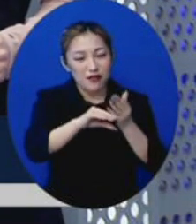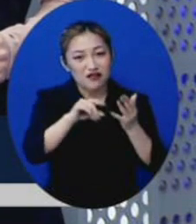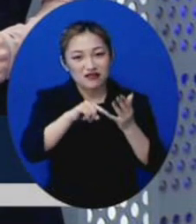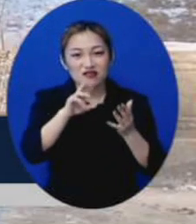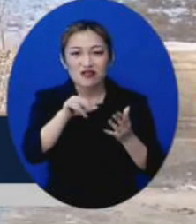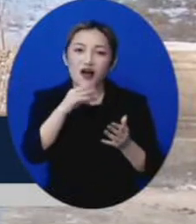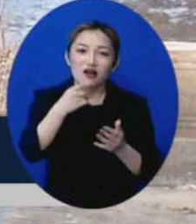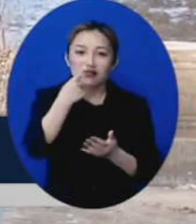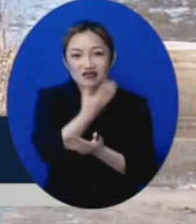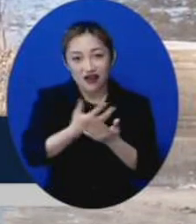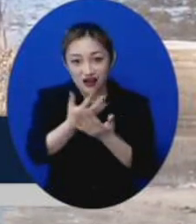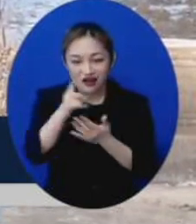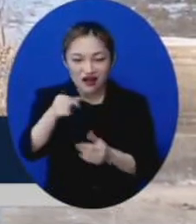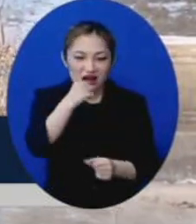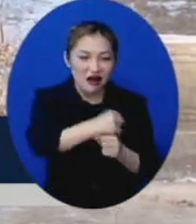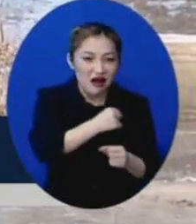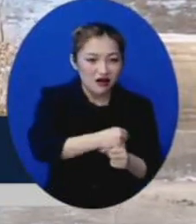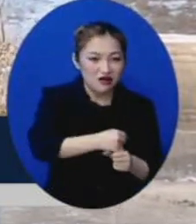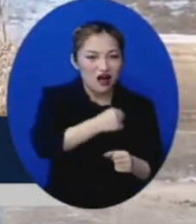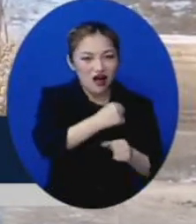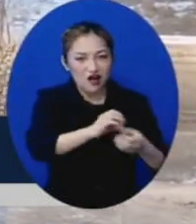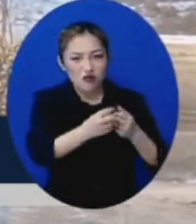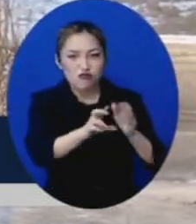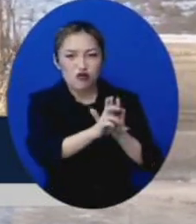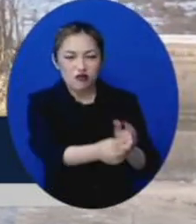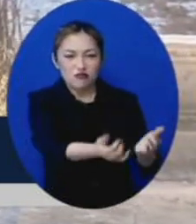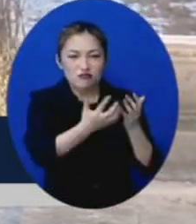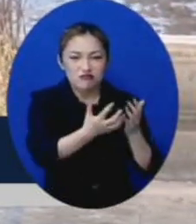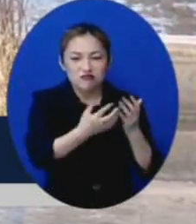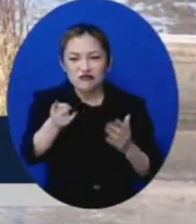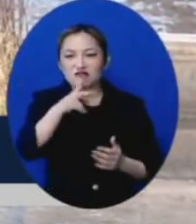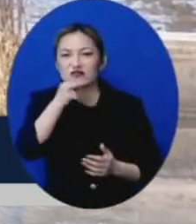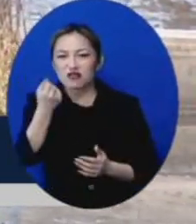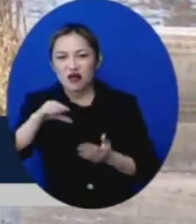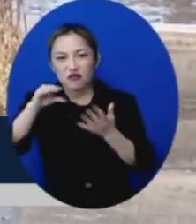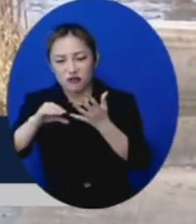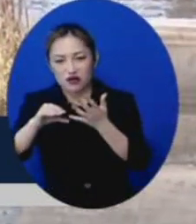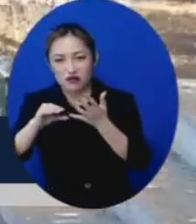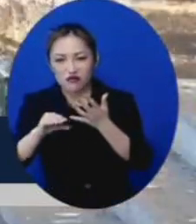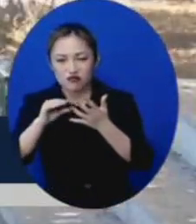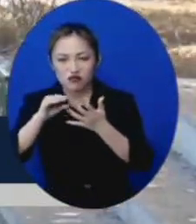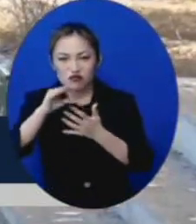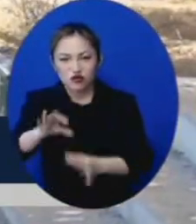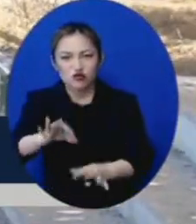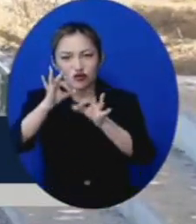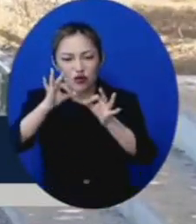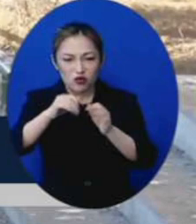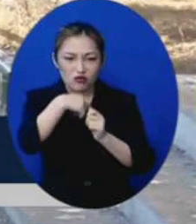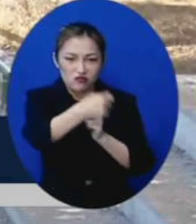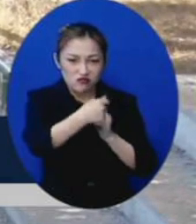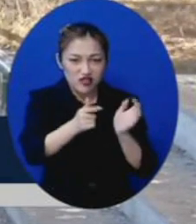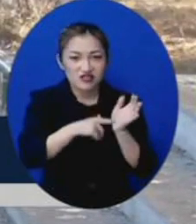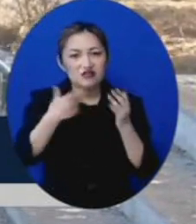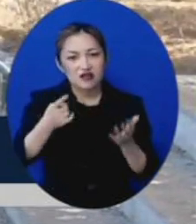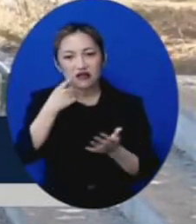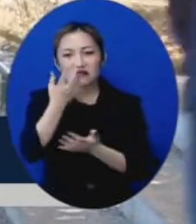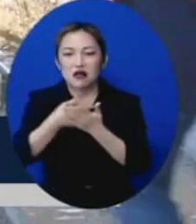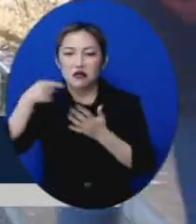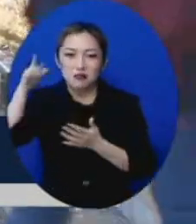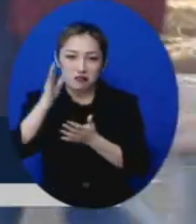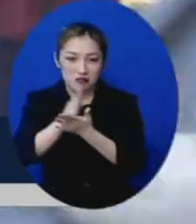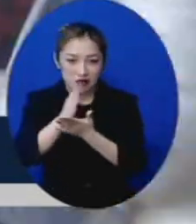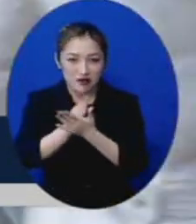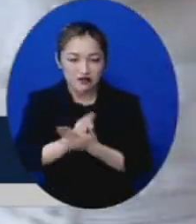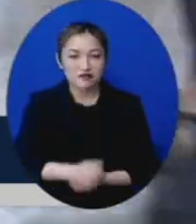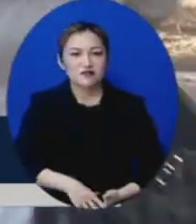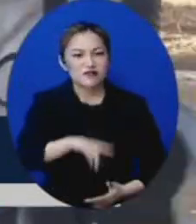энэ үед ажил хөдөлмөрийн нөхцөл байдлаас шалтгаалan хөдөлмөрийн үлсний доод хэмжээ шатлалтай олгогдох ёстой гэх асуудалч бас яригдж байгаа маа. Тодорхойлбол